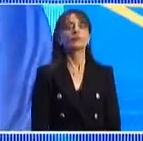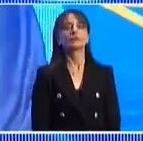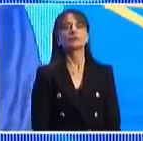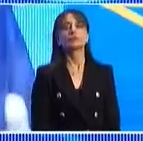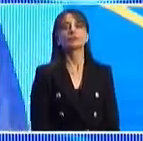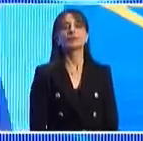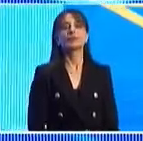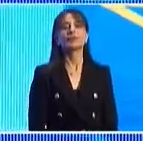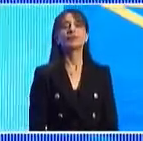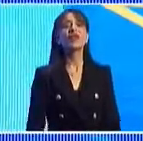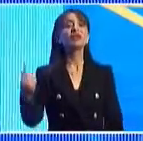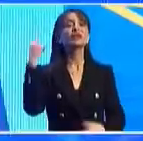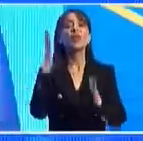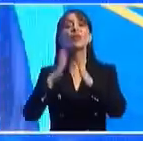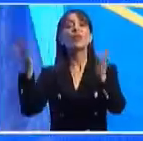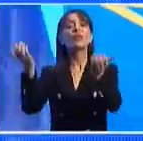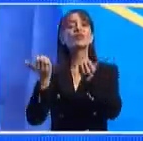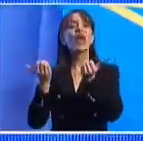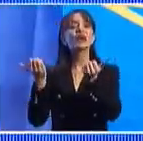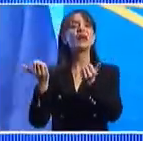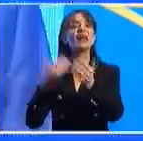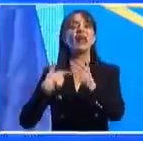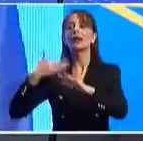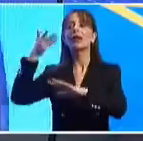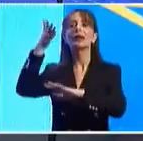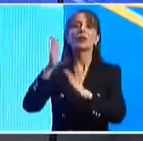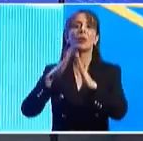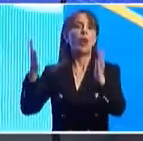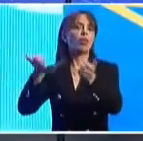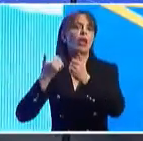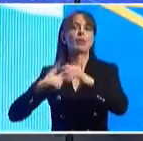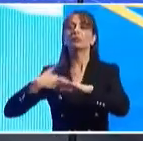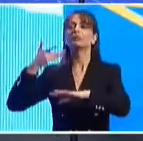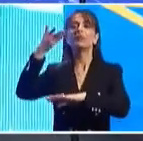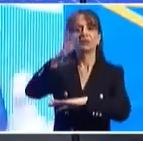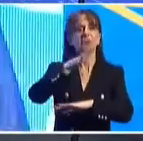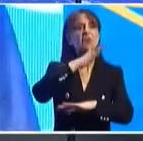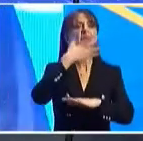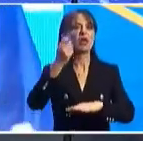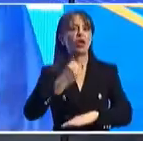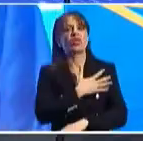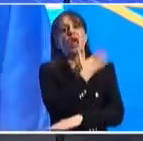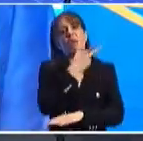Dün Büyükçekmece'ye gittim. Ya Büyükçekmece biliyorsunuz Cumhuriyet Halk